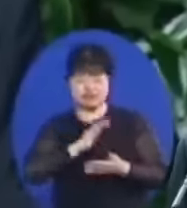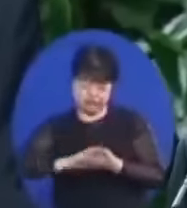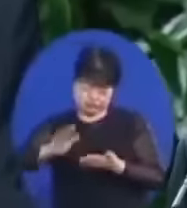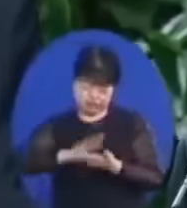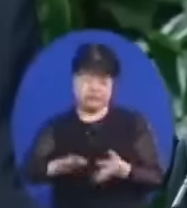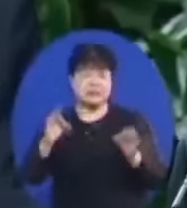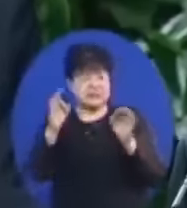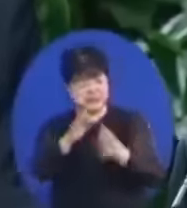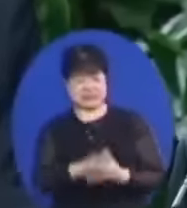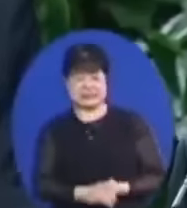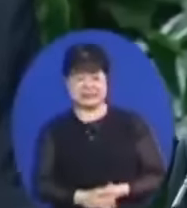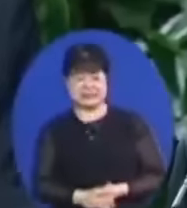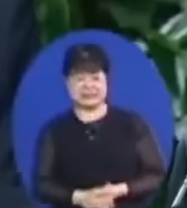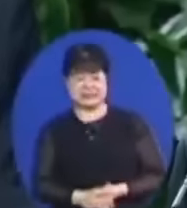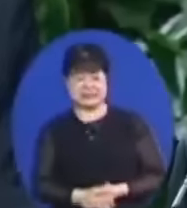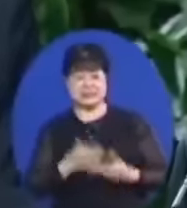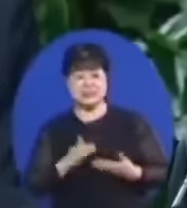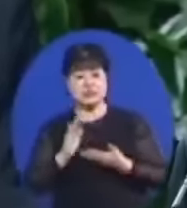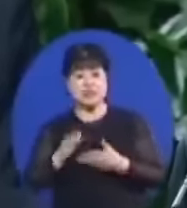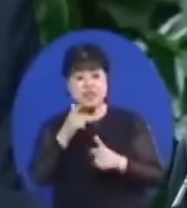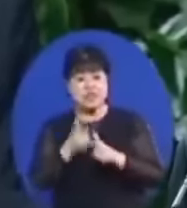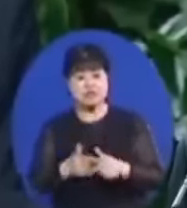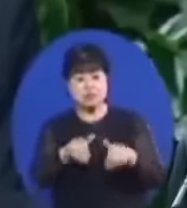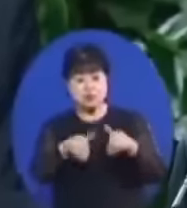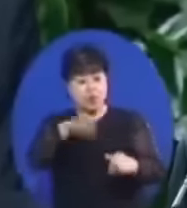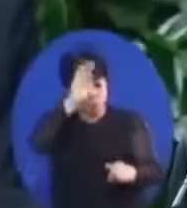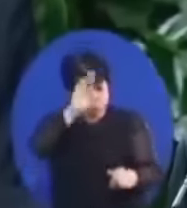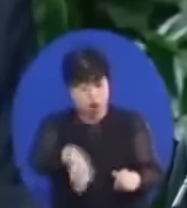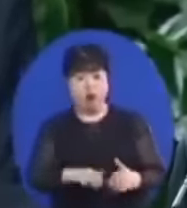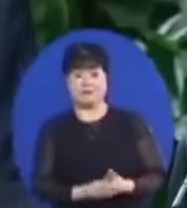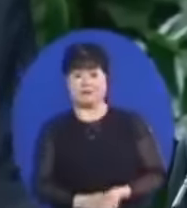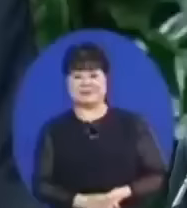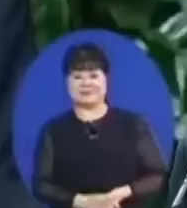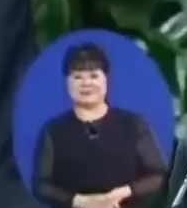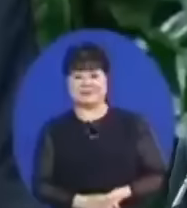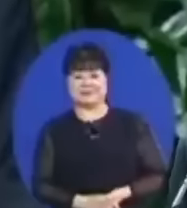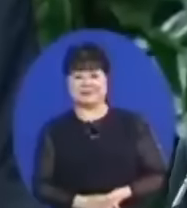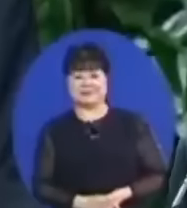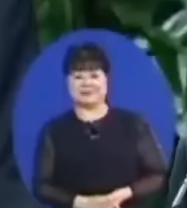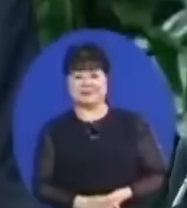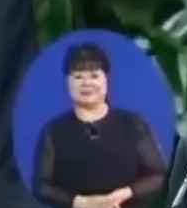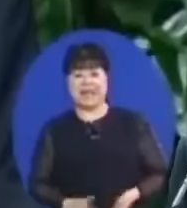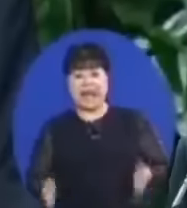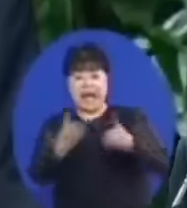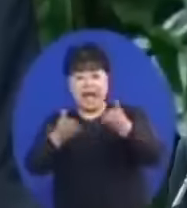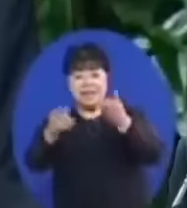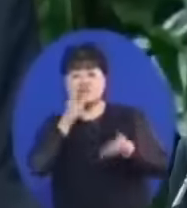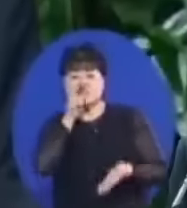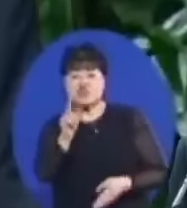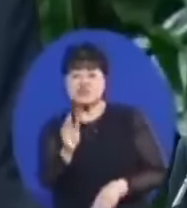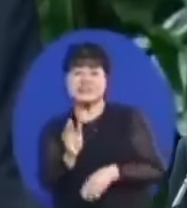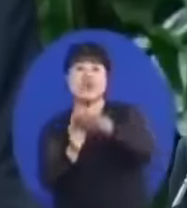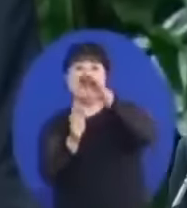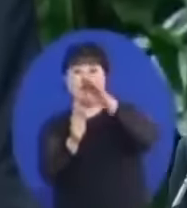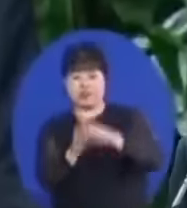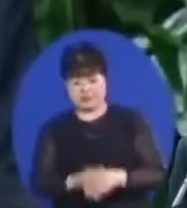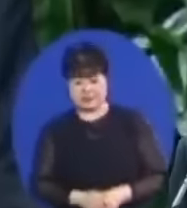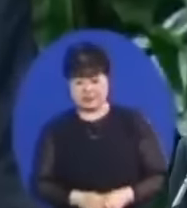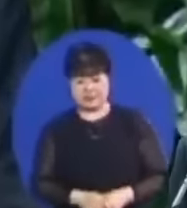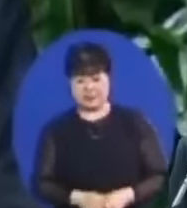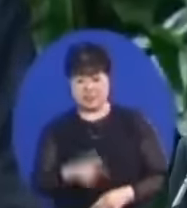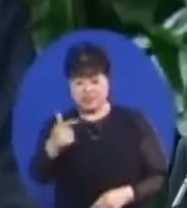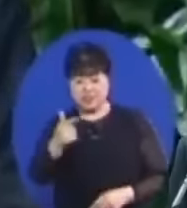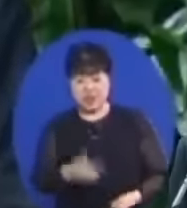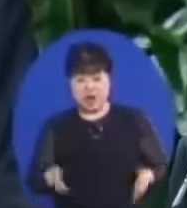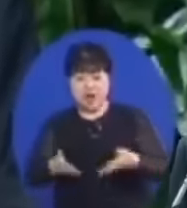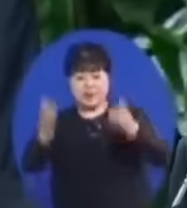떨어졌다. 잠시 후에 예수님이 종들을 불러가지고서 항아리에 물로 채워라, 결례통에 물이 여섯